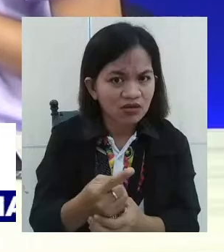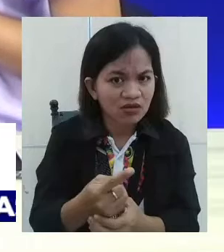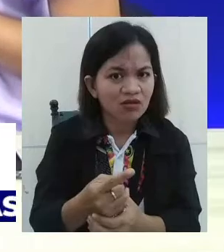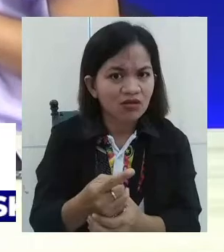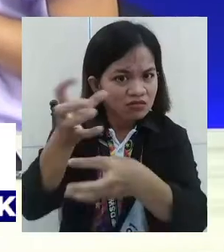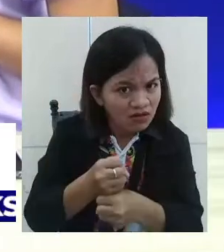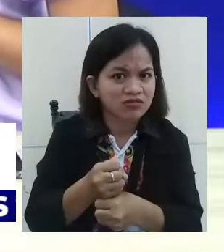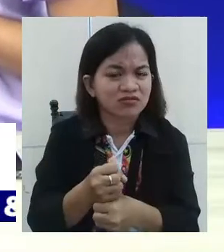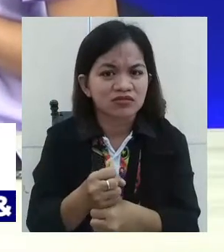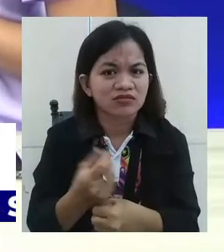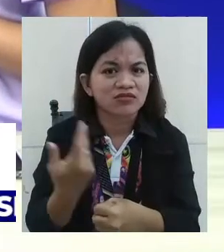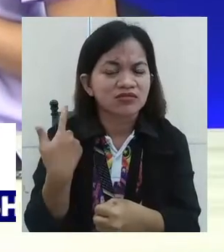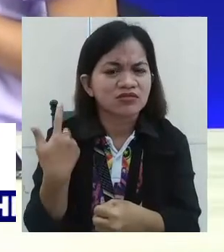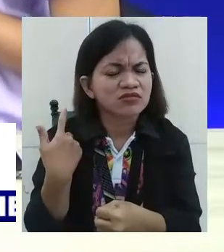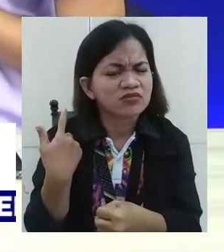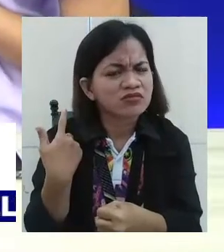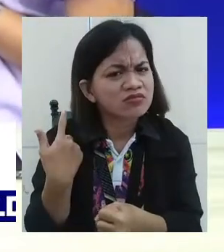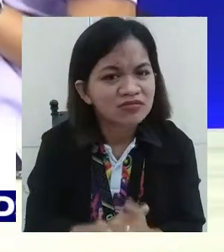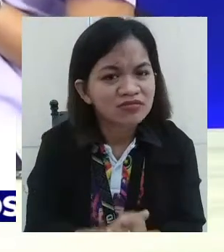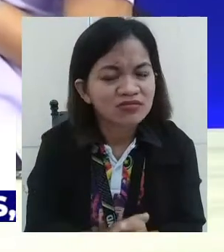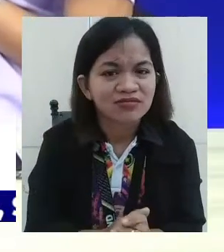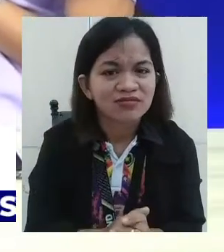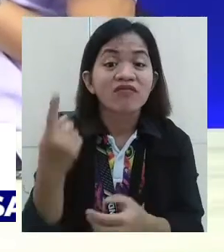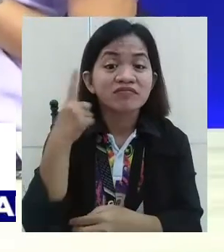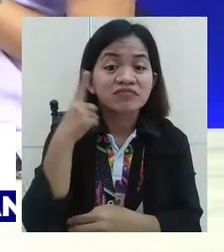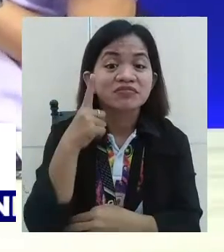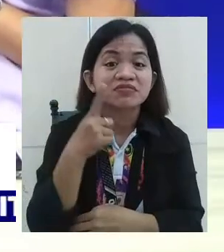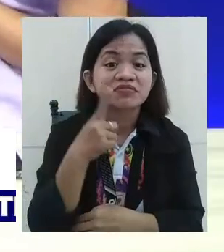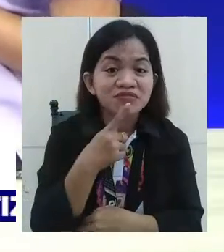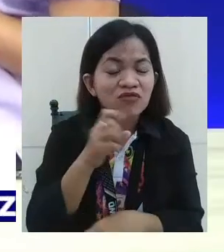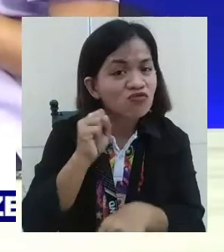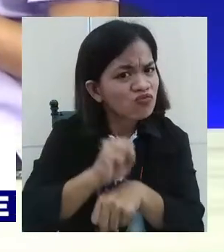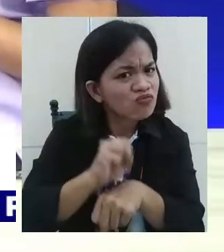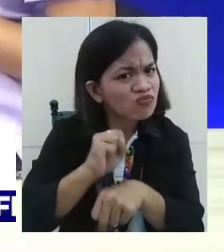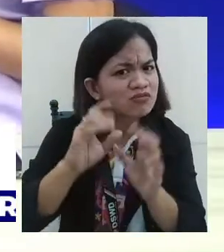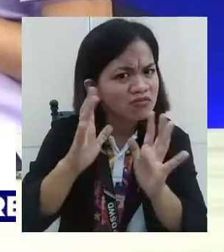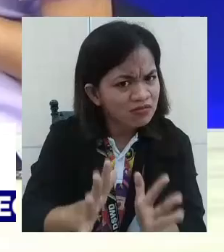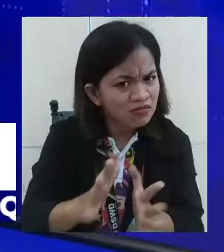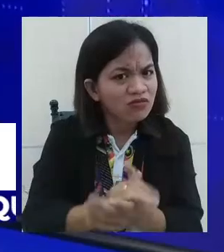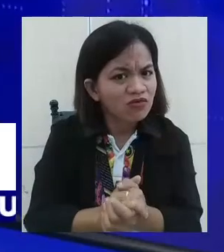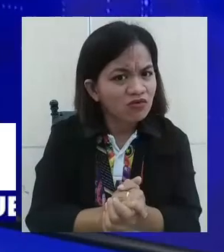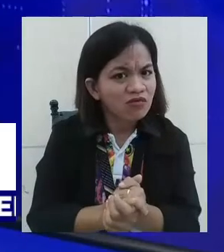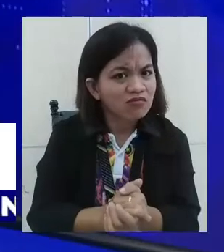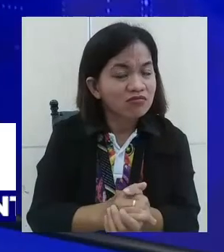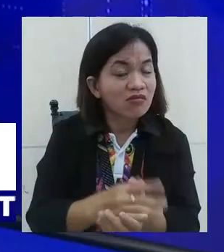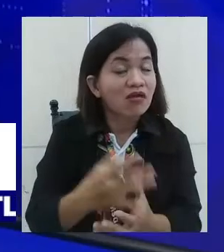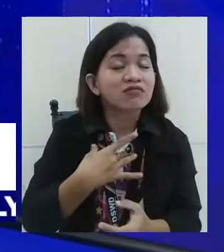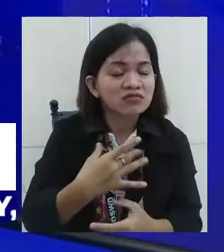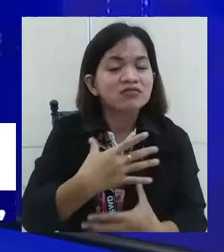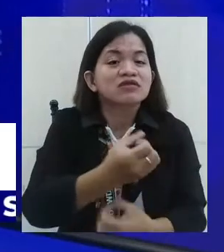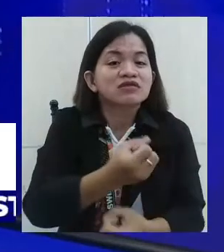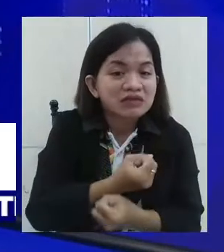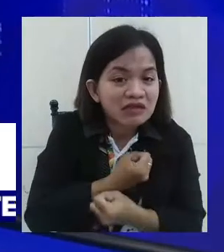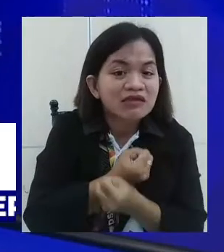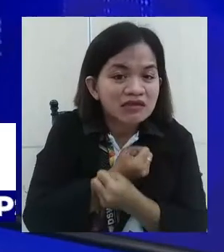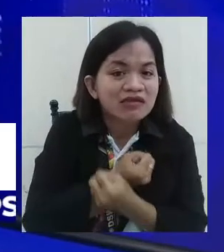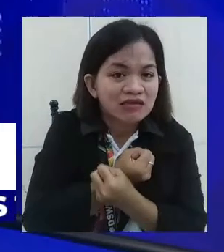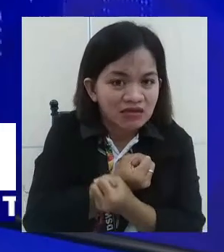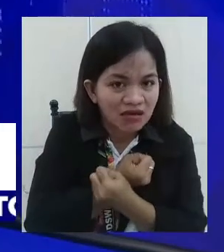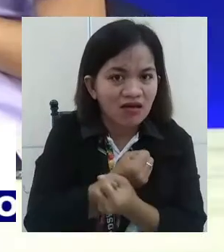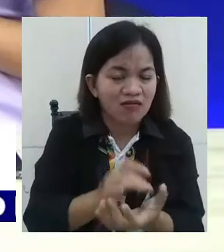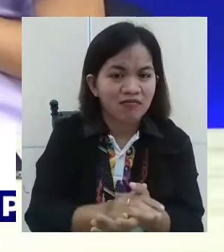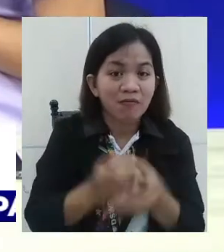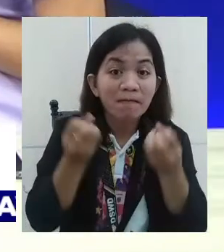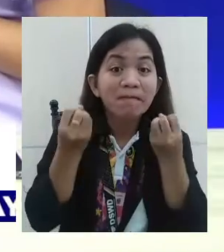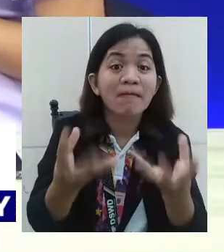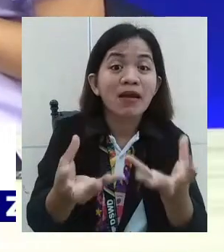nila, itong mga deaf worker nila, mas sincero at mas marami ang output kaysa sa